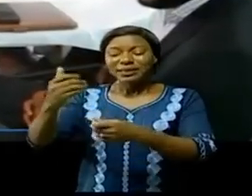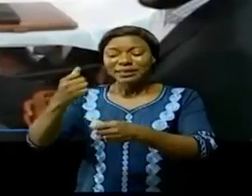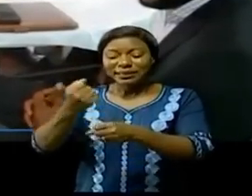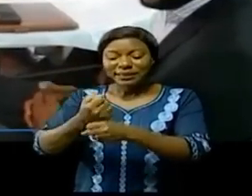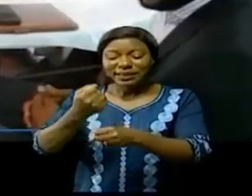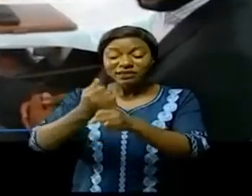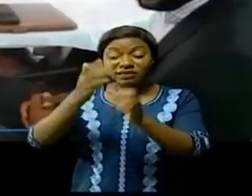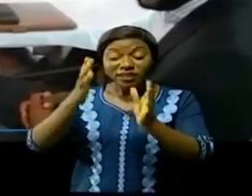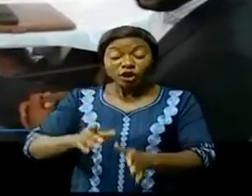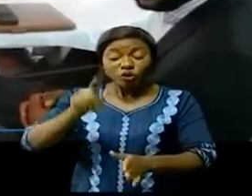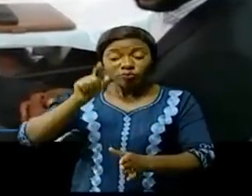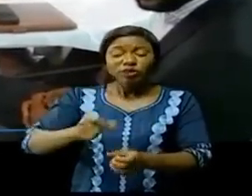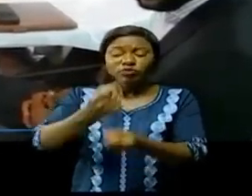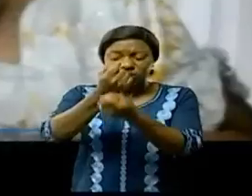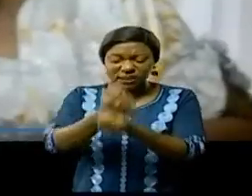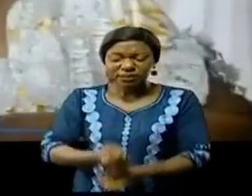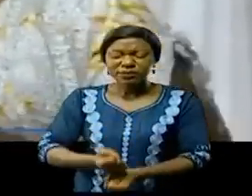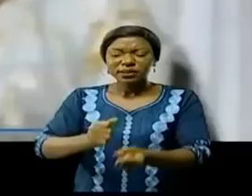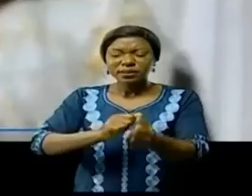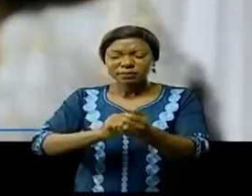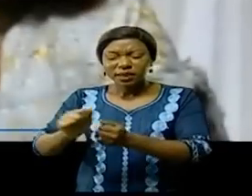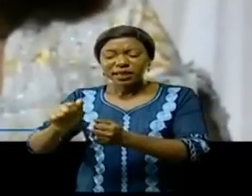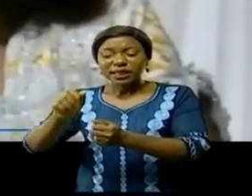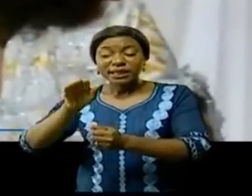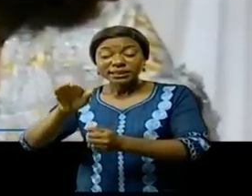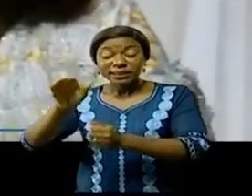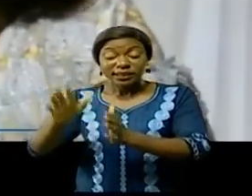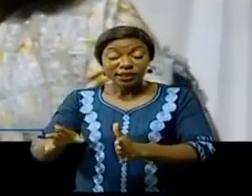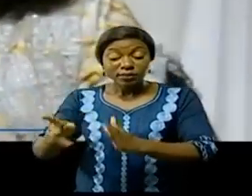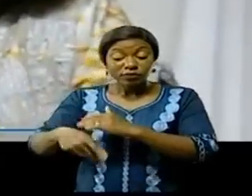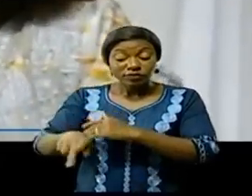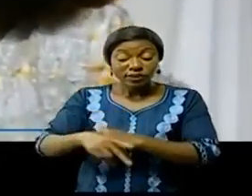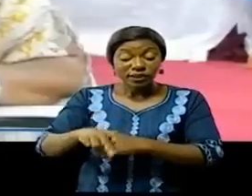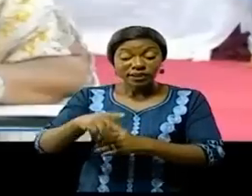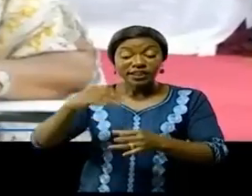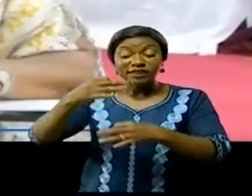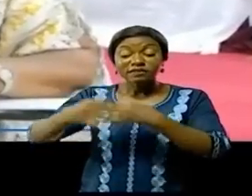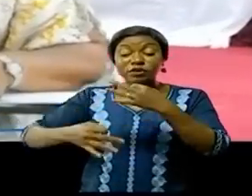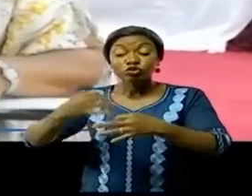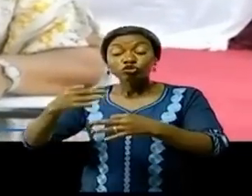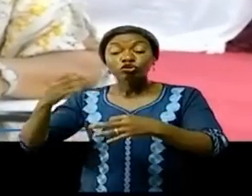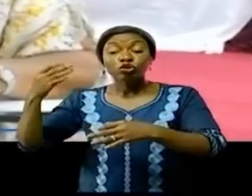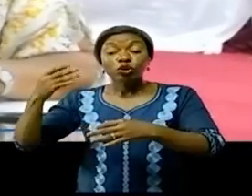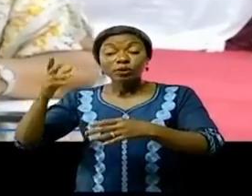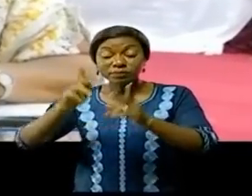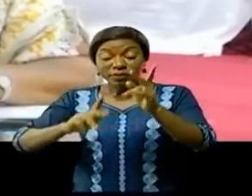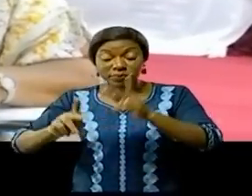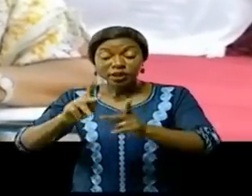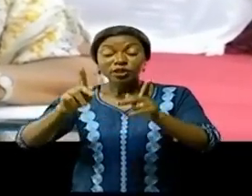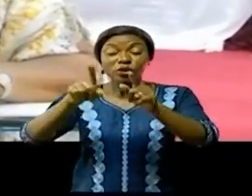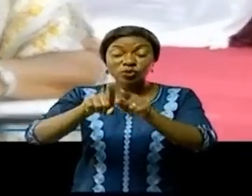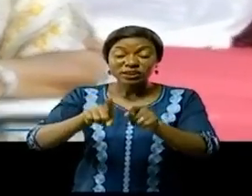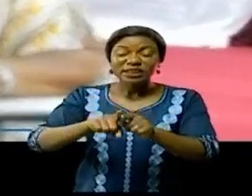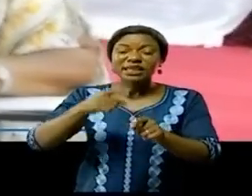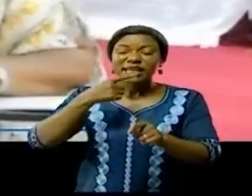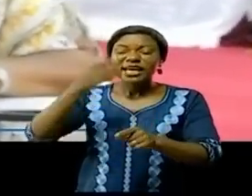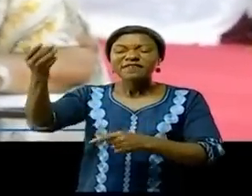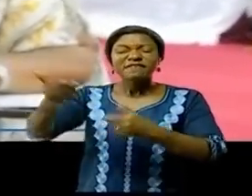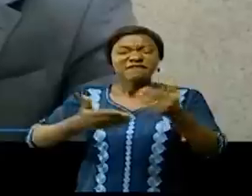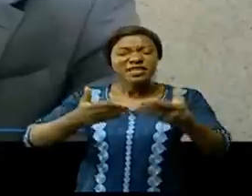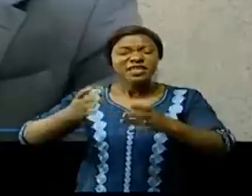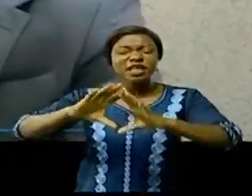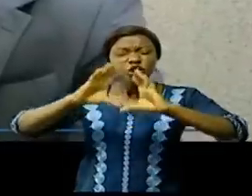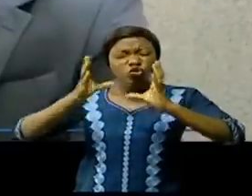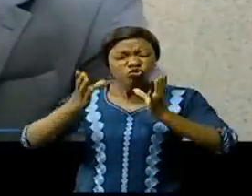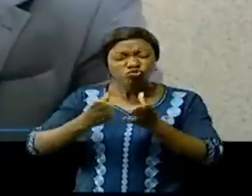être respectés par l'employeur, le directeur provincial de la fonction publique, travail et emploi, Marie-Louise Moussenga Mafo, a invité l'employeur